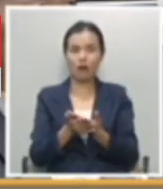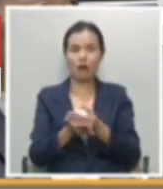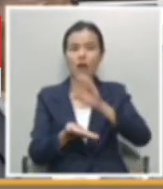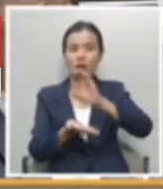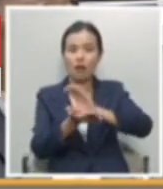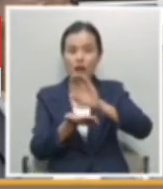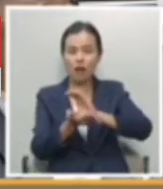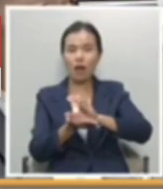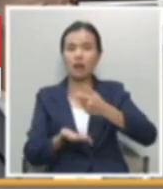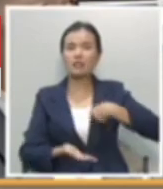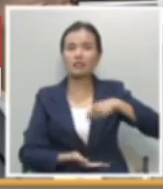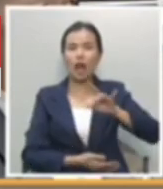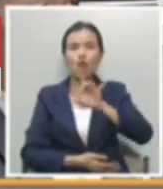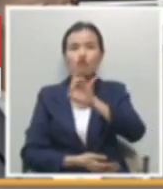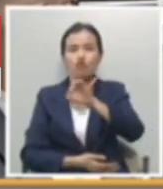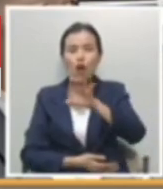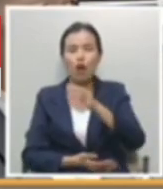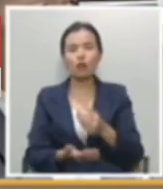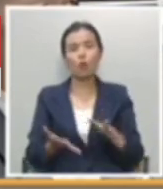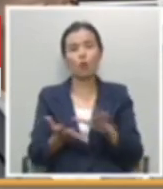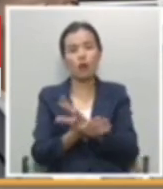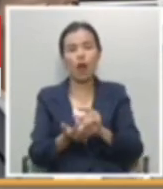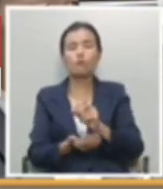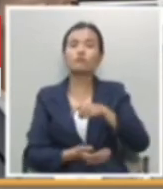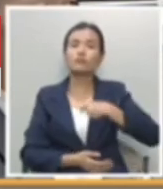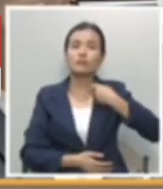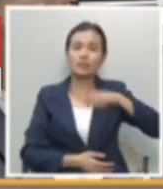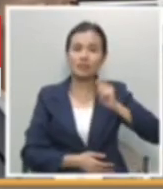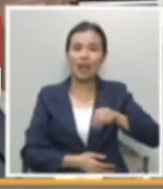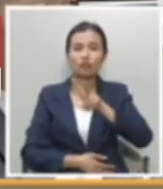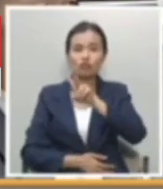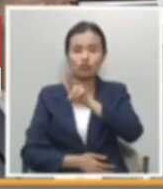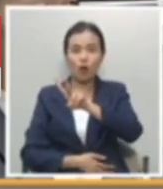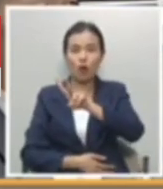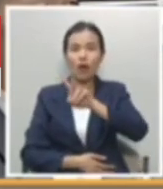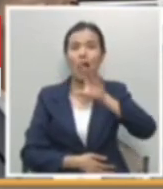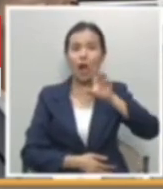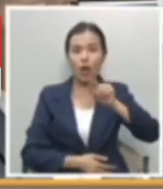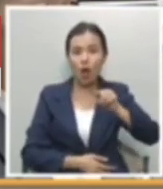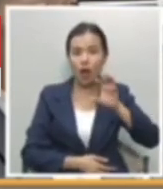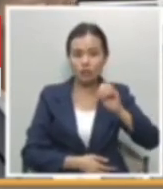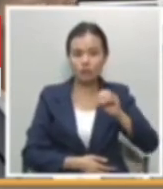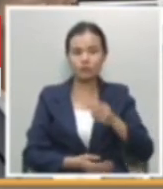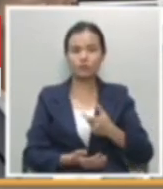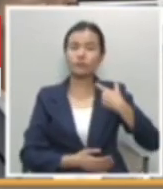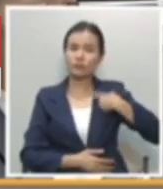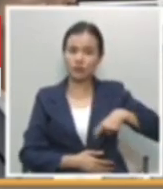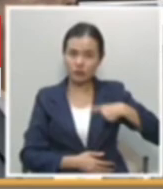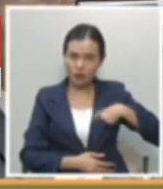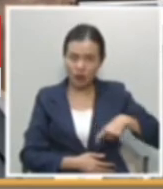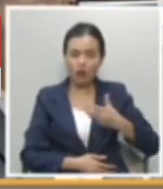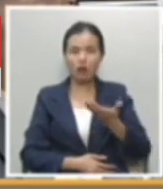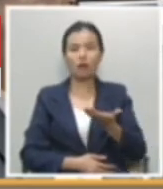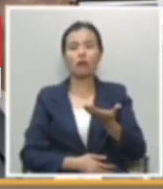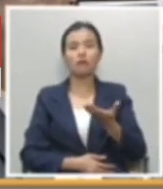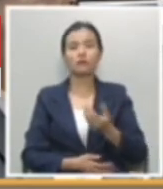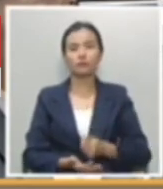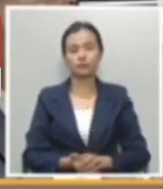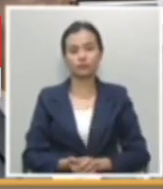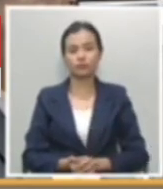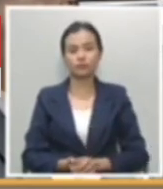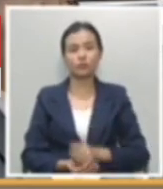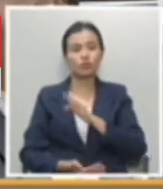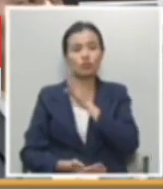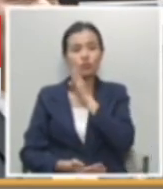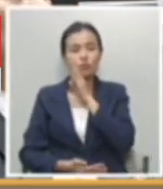าล100บาทเสียค่าธรรมเนียมศาล2บาท50อย่าให้เป็นค่าทนายความหรือชาถ้าผ